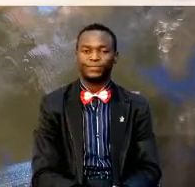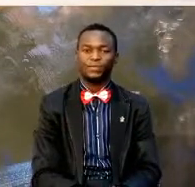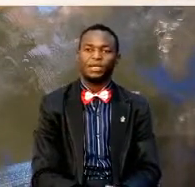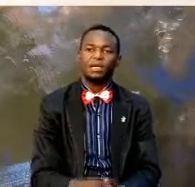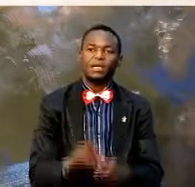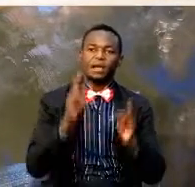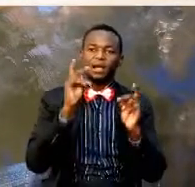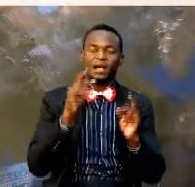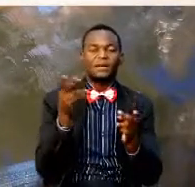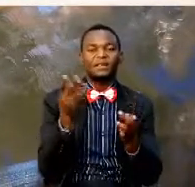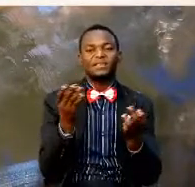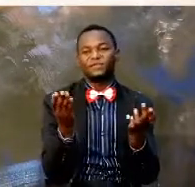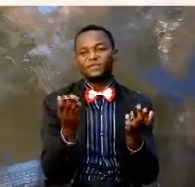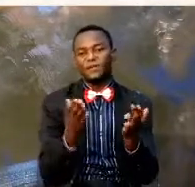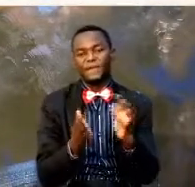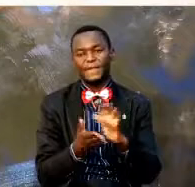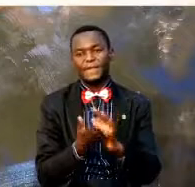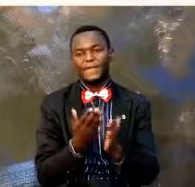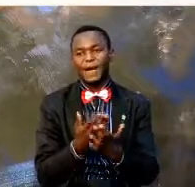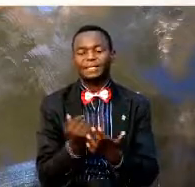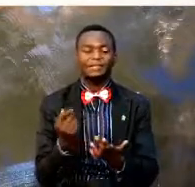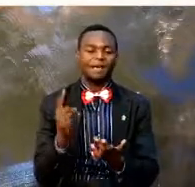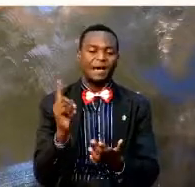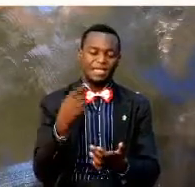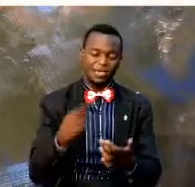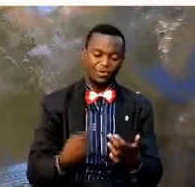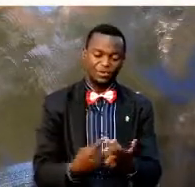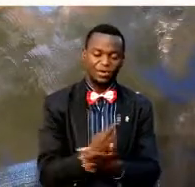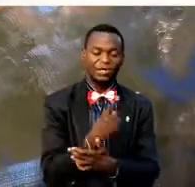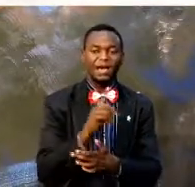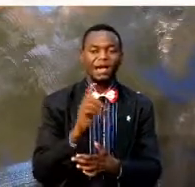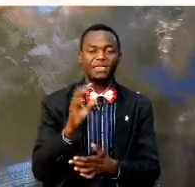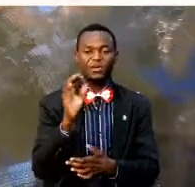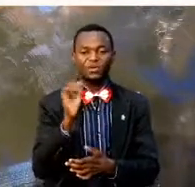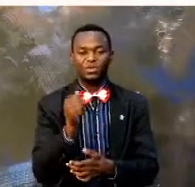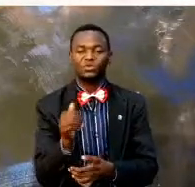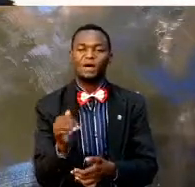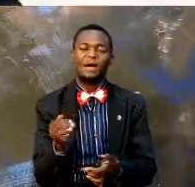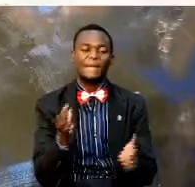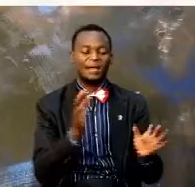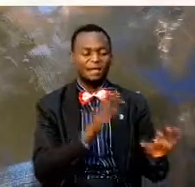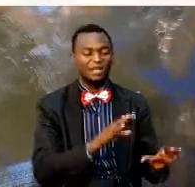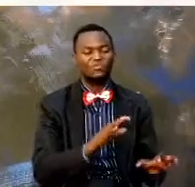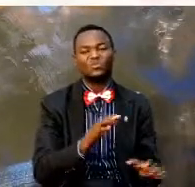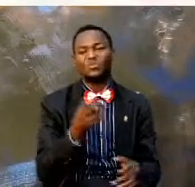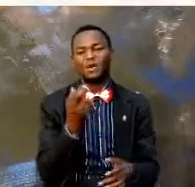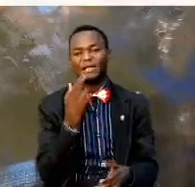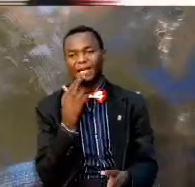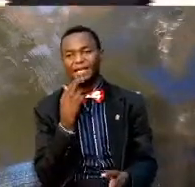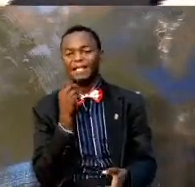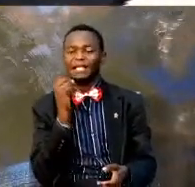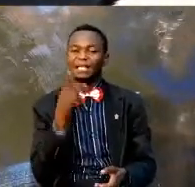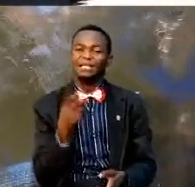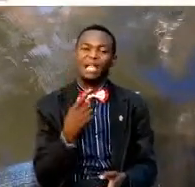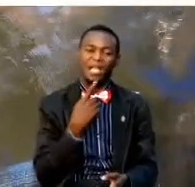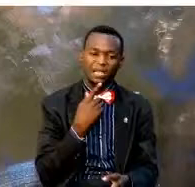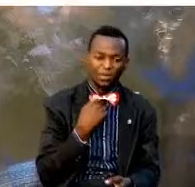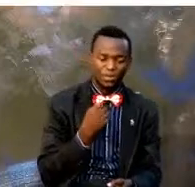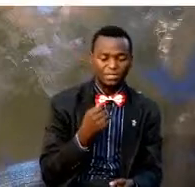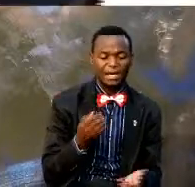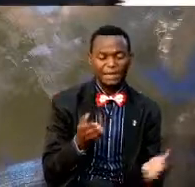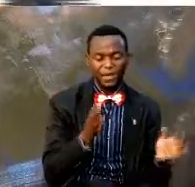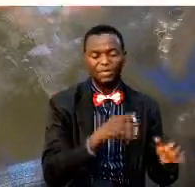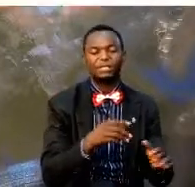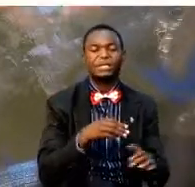Kaburi ni wazi la Yesu Kristo pekee. Hajawahi kuitwa marehemu wala hayati, lakini alionja mauti. Ndiye pekee